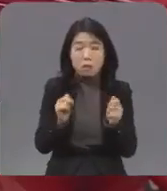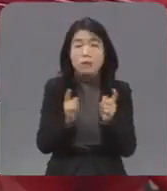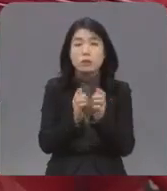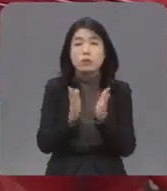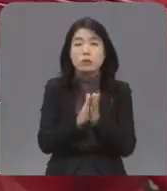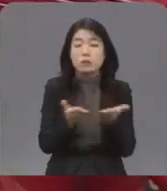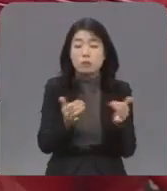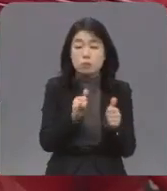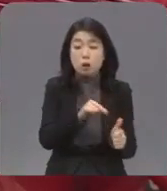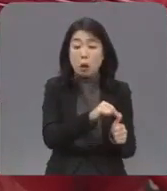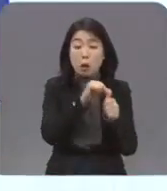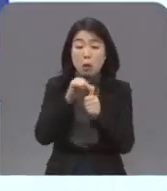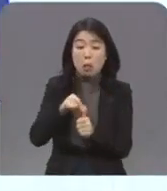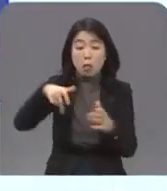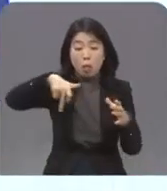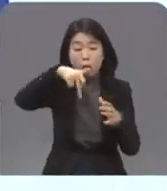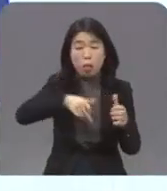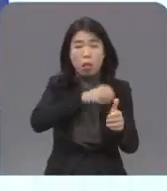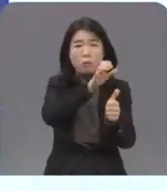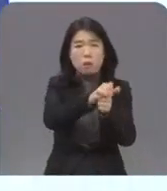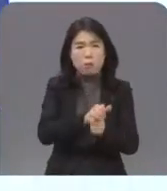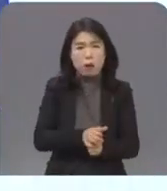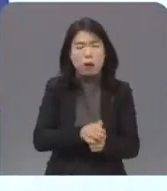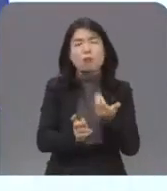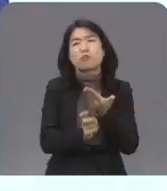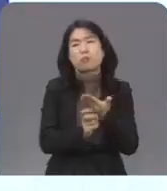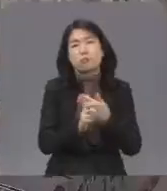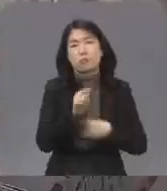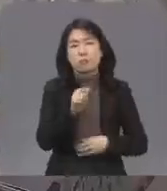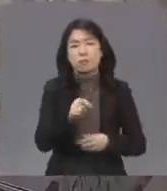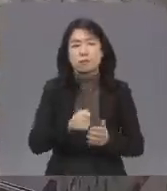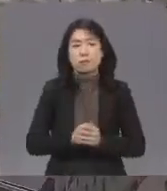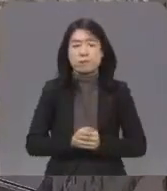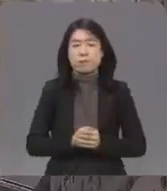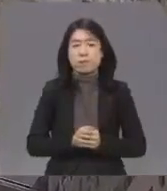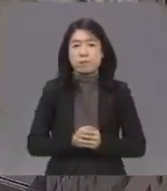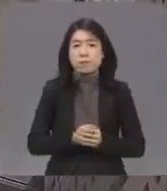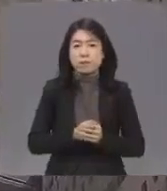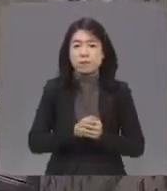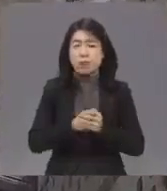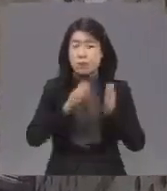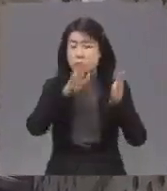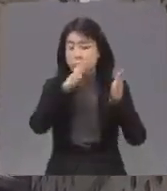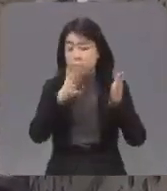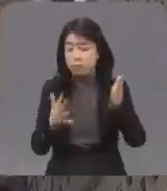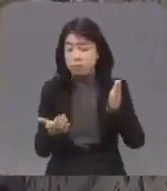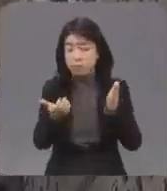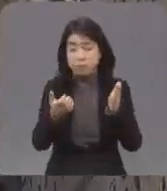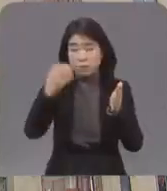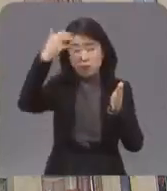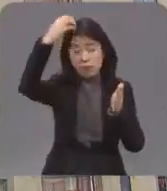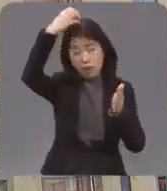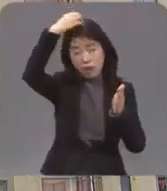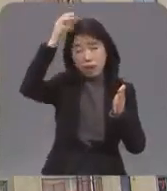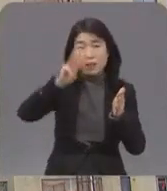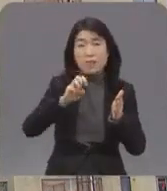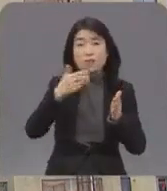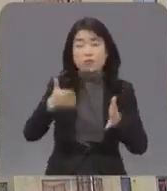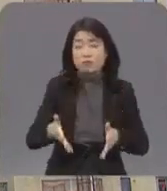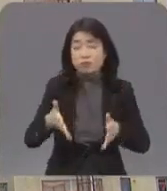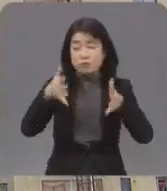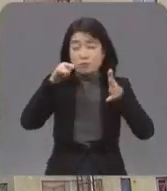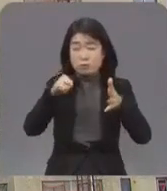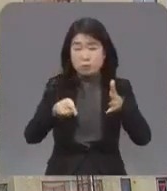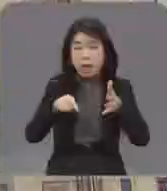직접 노동자들을 고용해 타설 작업까지 진행한 겁니다. 붕괴 직전 39층 현장엔 현대산업개발로부터 하도급을